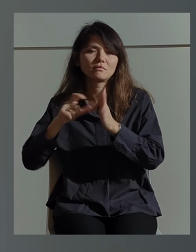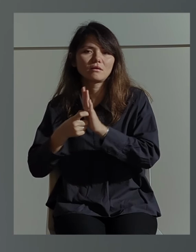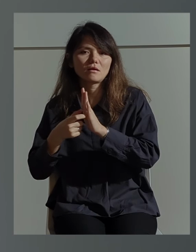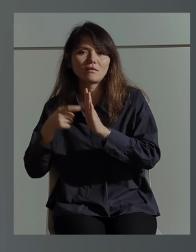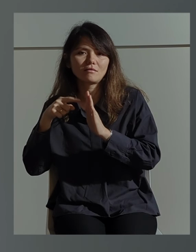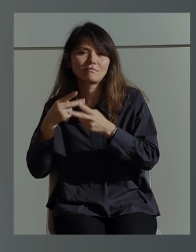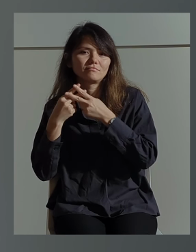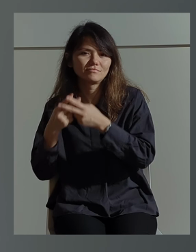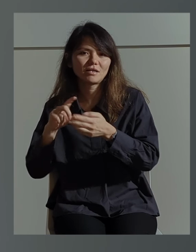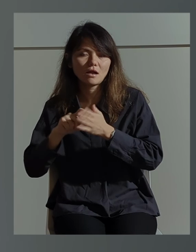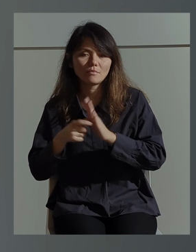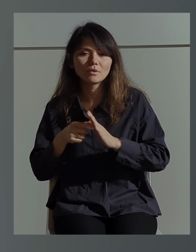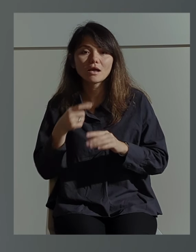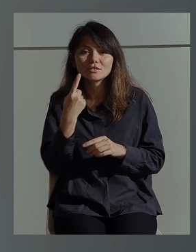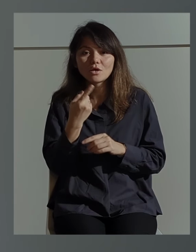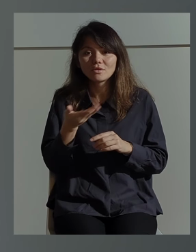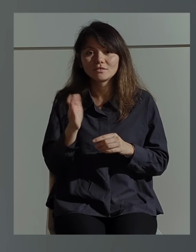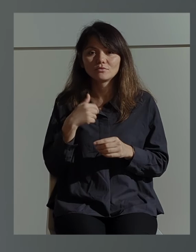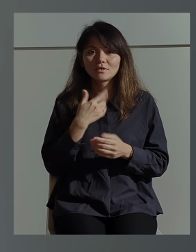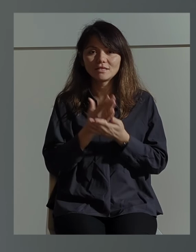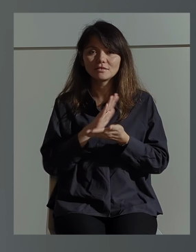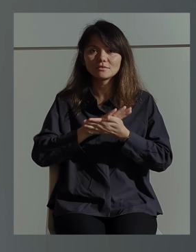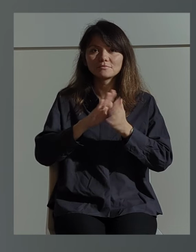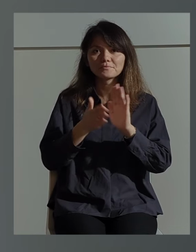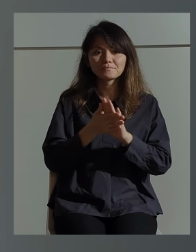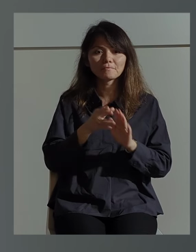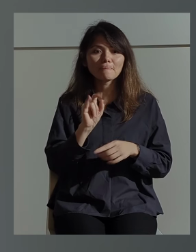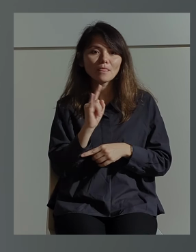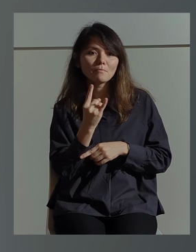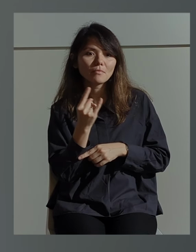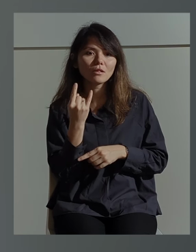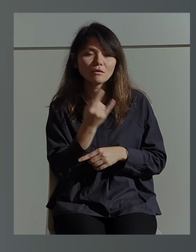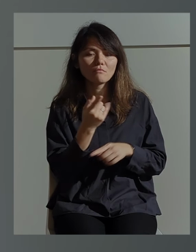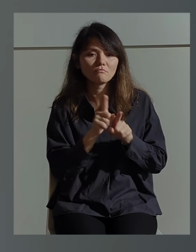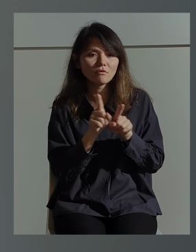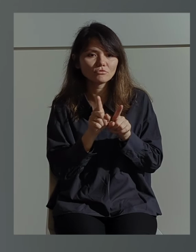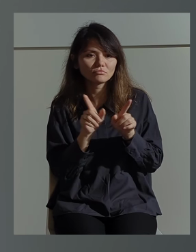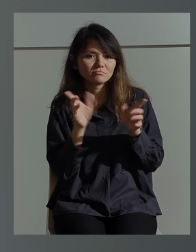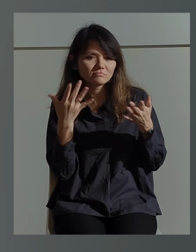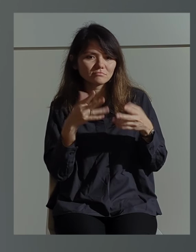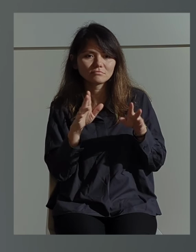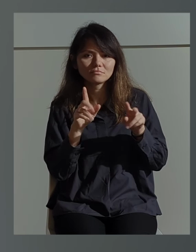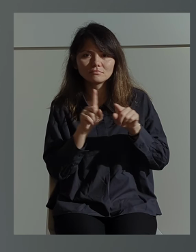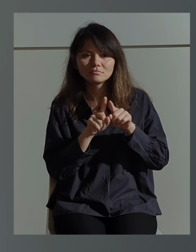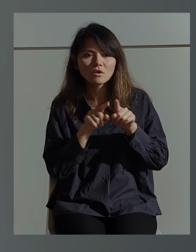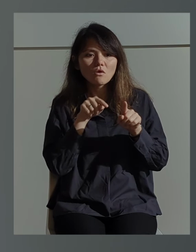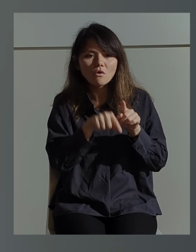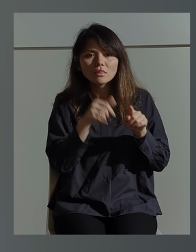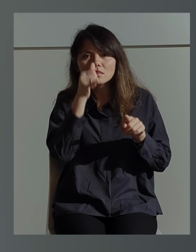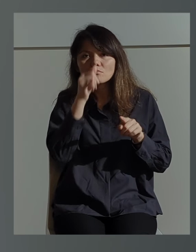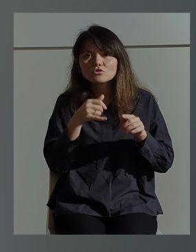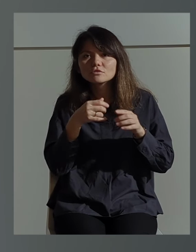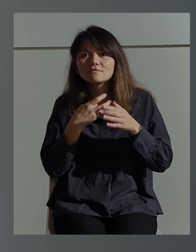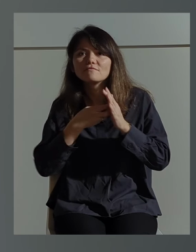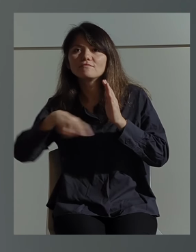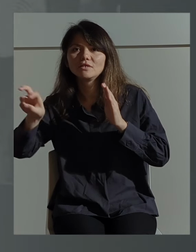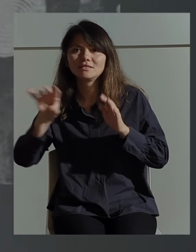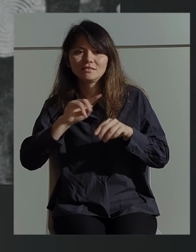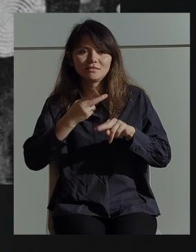стороны мы имеем какую-то обстановку которой захвачен малыш Он в неё Затон он не может из неё выбраться у него в руках